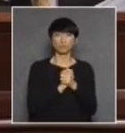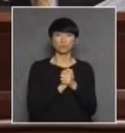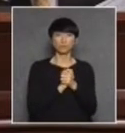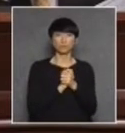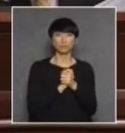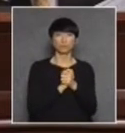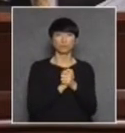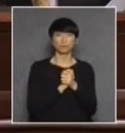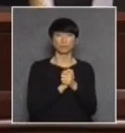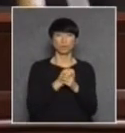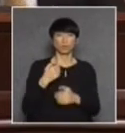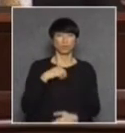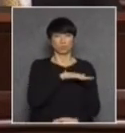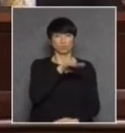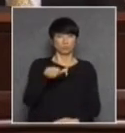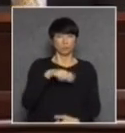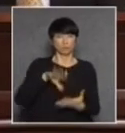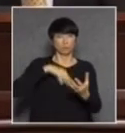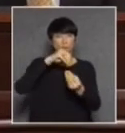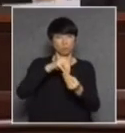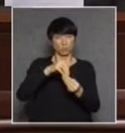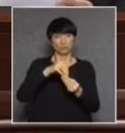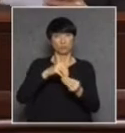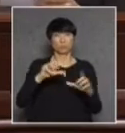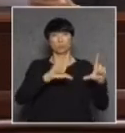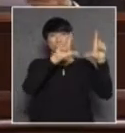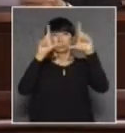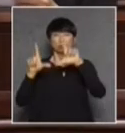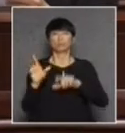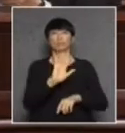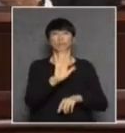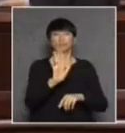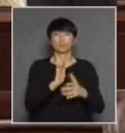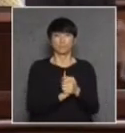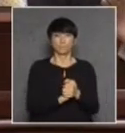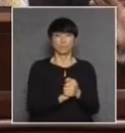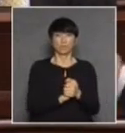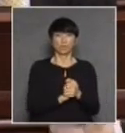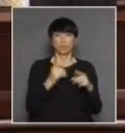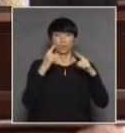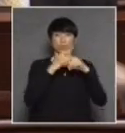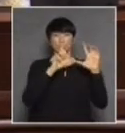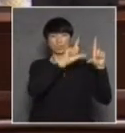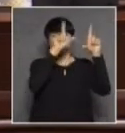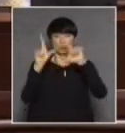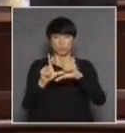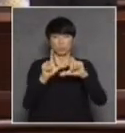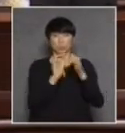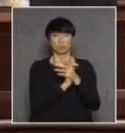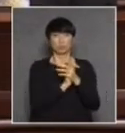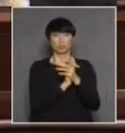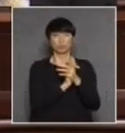會讓我們去關注民生，將一些有關民生的項目由後面抽上